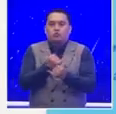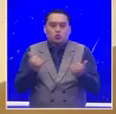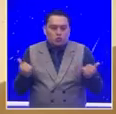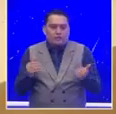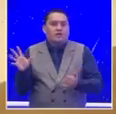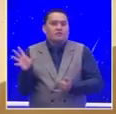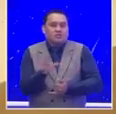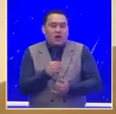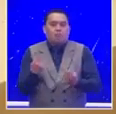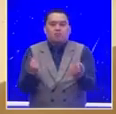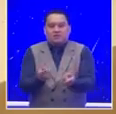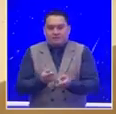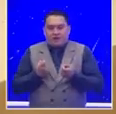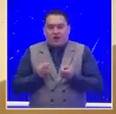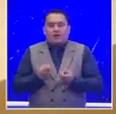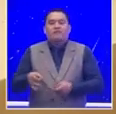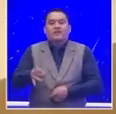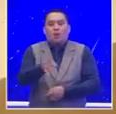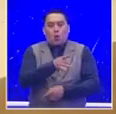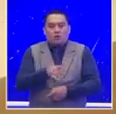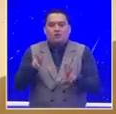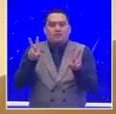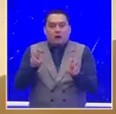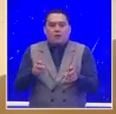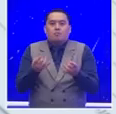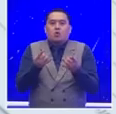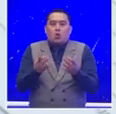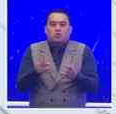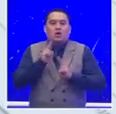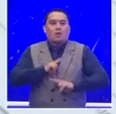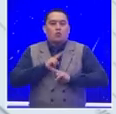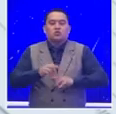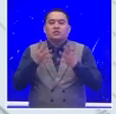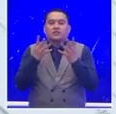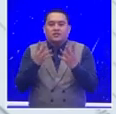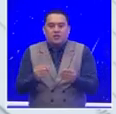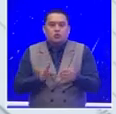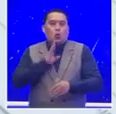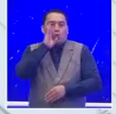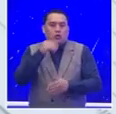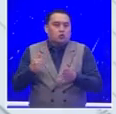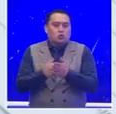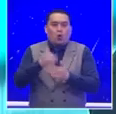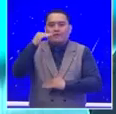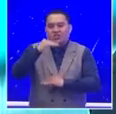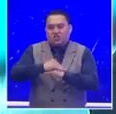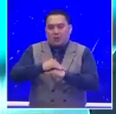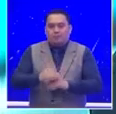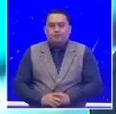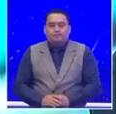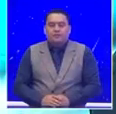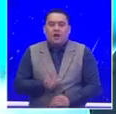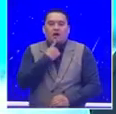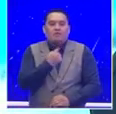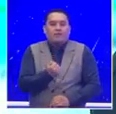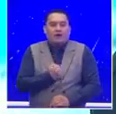работам эти люди будут привлекаться в своем регионе в рамках обычного рабочего дня, то есть с утра до вечера. За военнообязанными